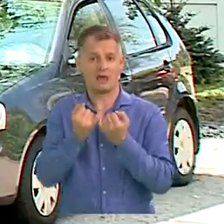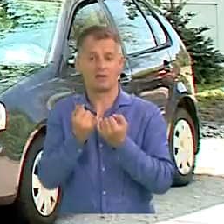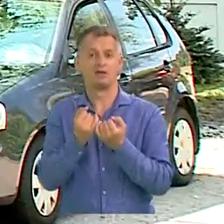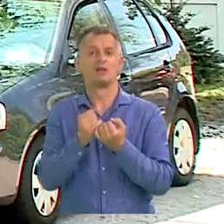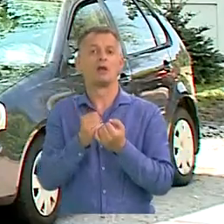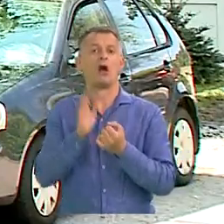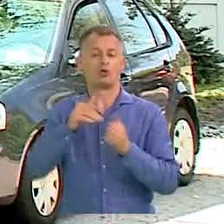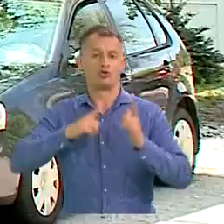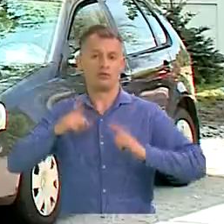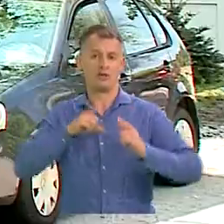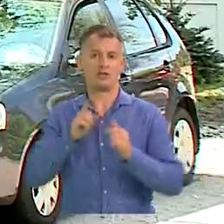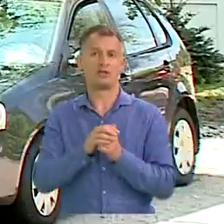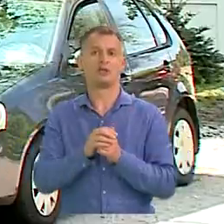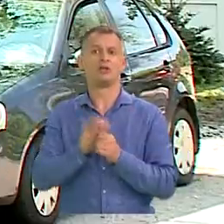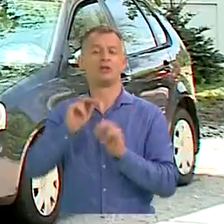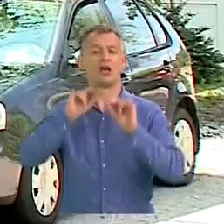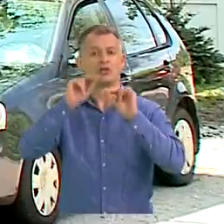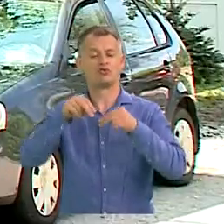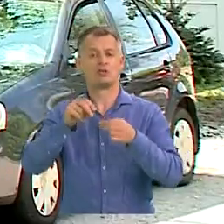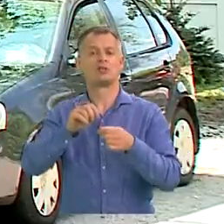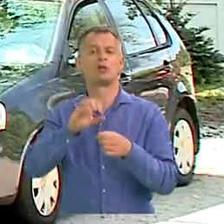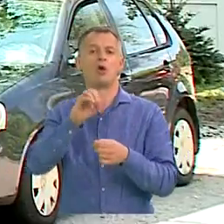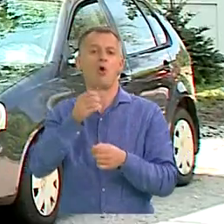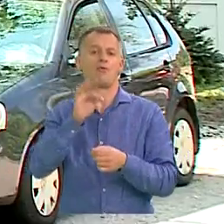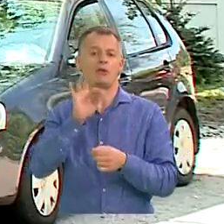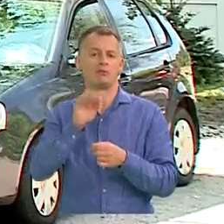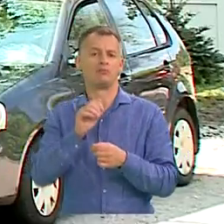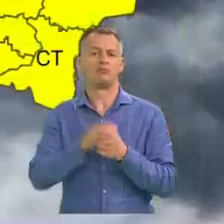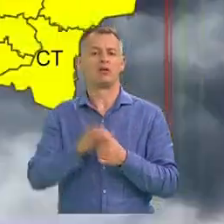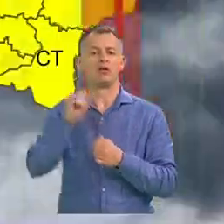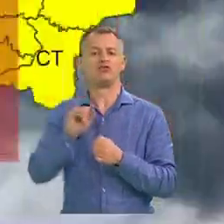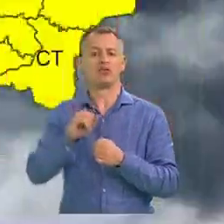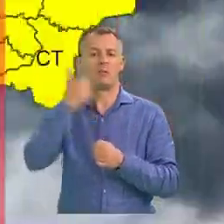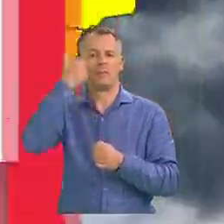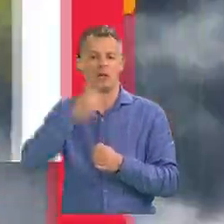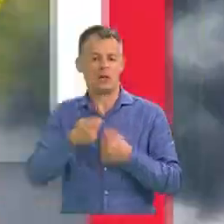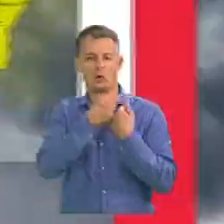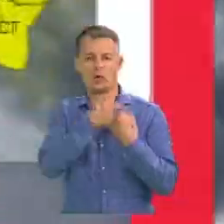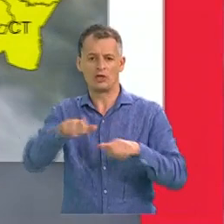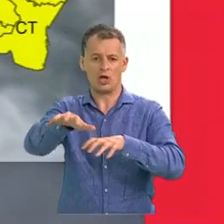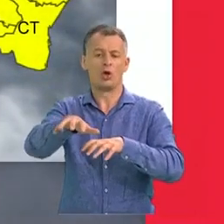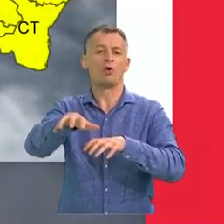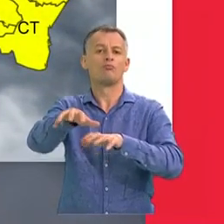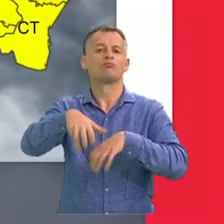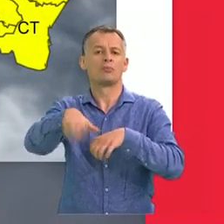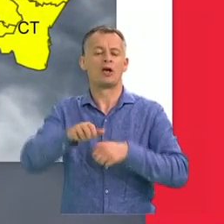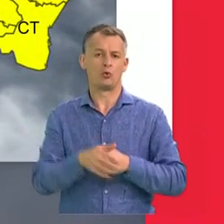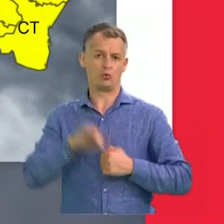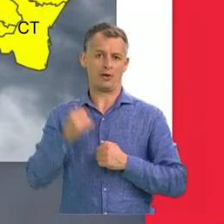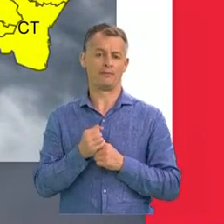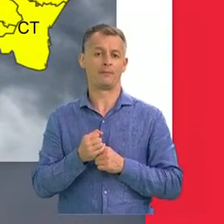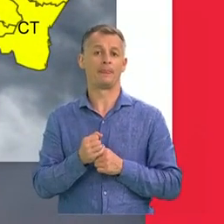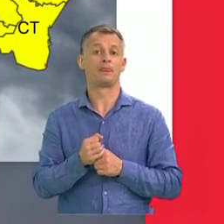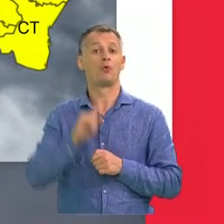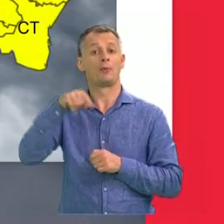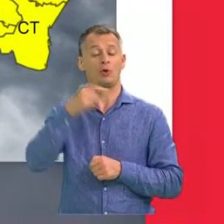temporară, care ulterior se va transforma în ofilire permanentă și compromiterea culturilor în culturile agricole. Întreaga săptămână temperaturile vor